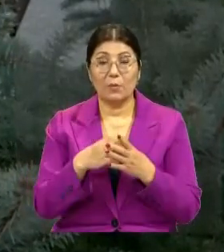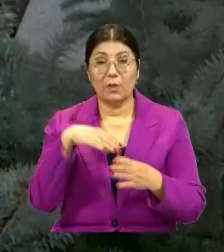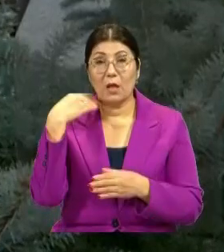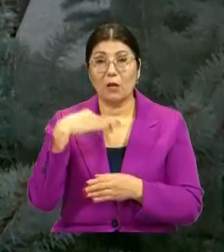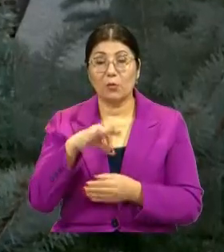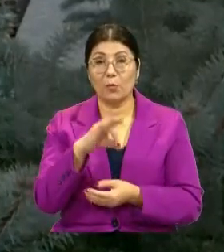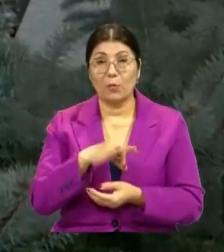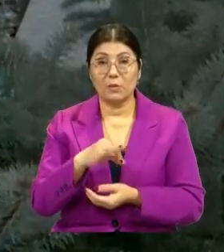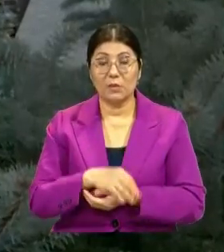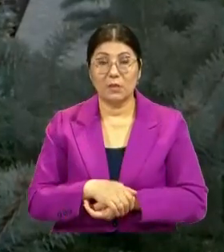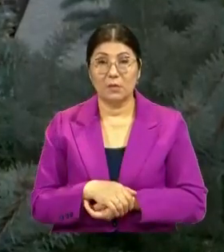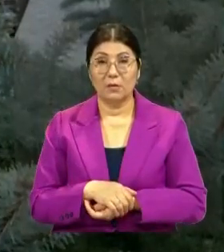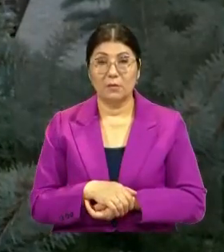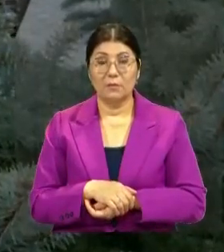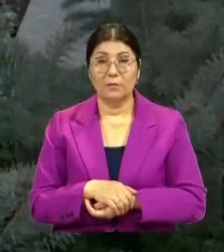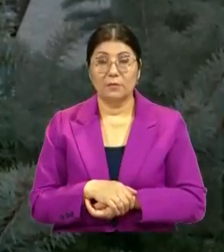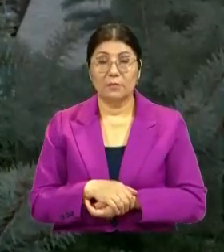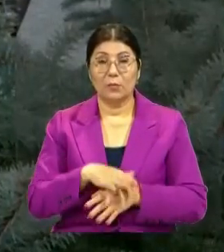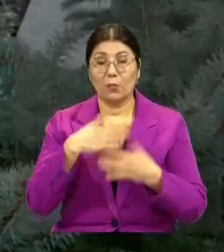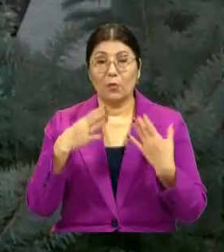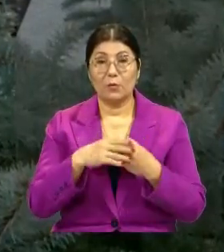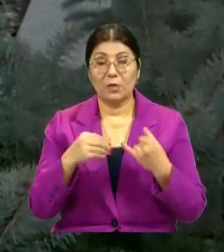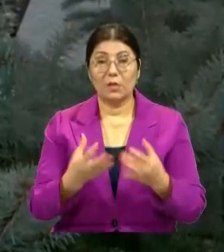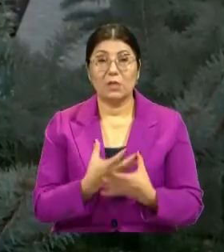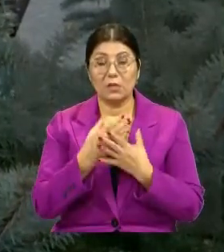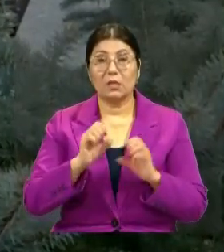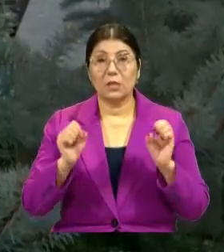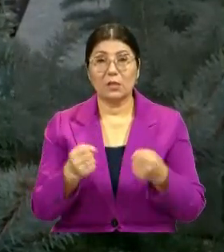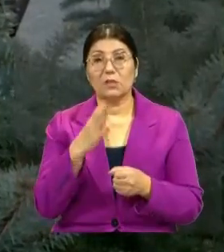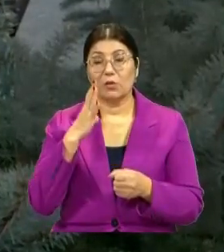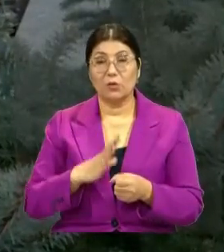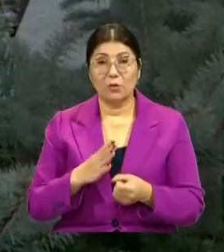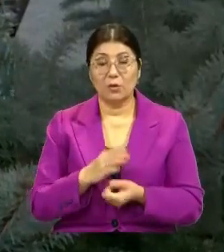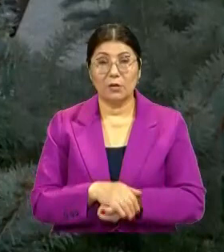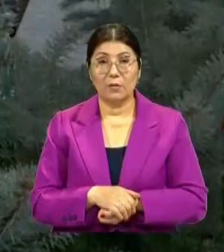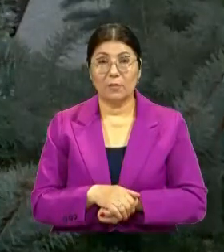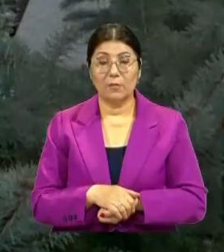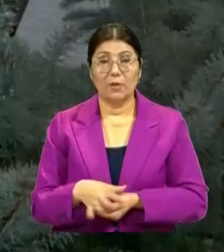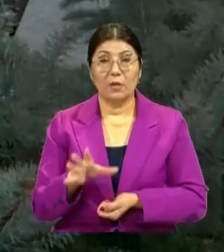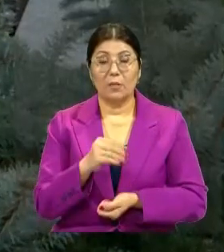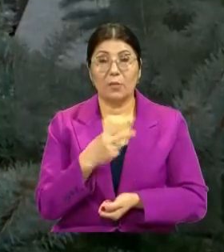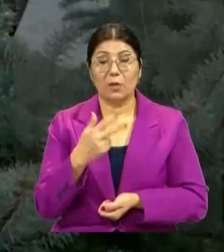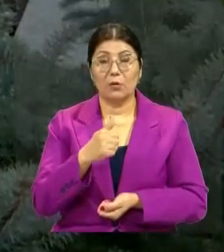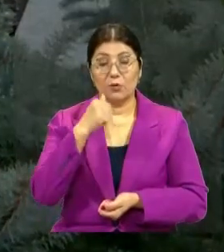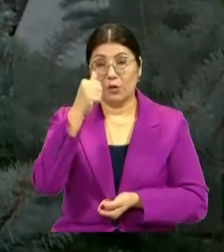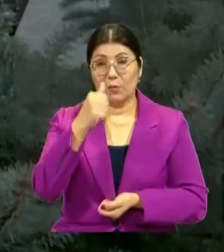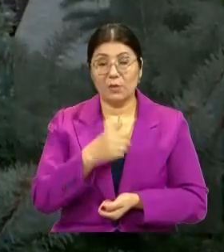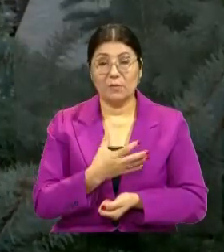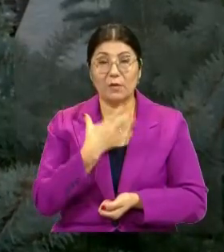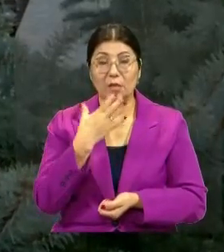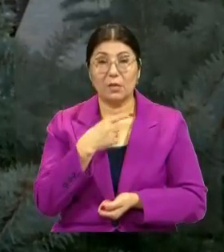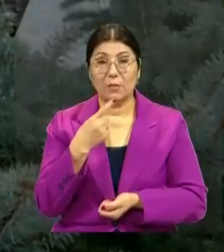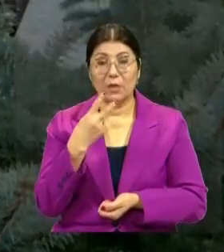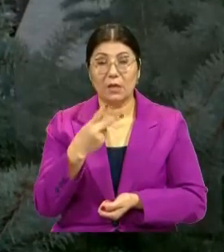Ақтөбе облысының басым бөлігінде жылы қыс күтіледі. Яғни барлық үш ай бойынша температураның